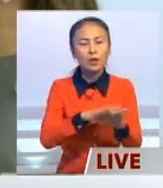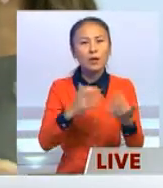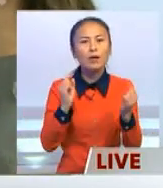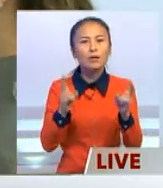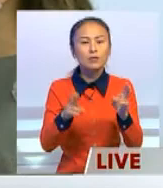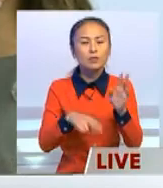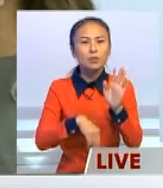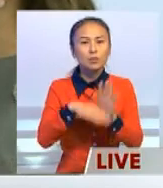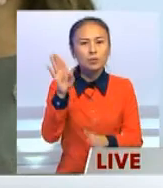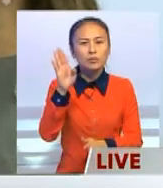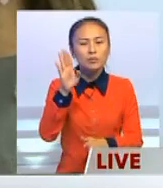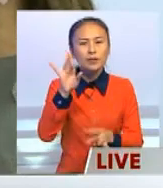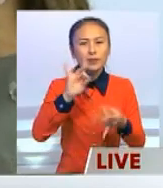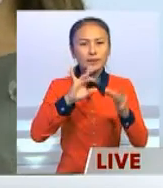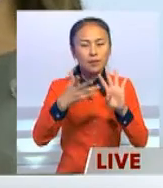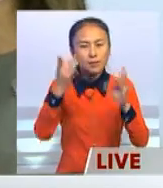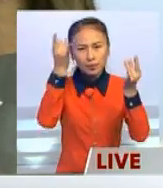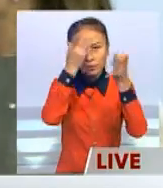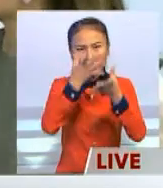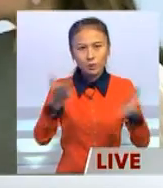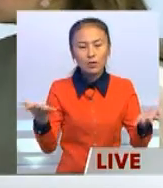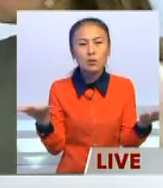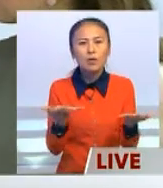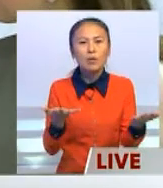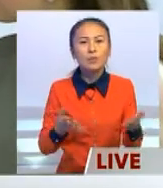дамыған, жалпы интернет мәдениеті дегеніміз не?